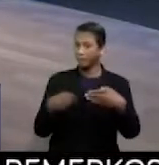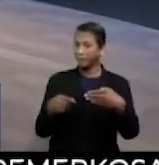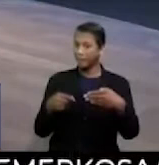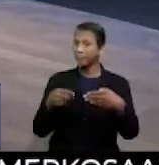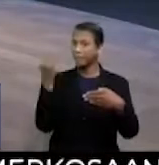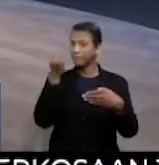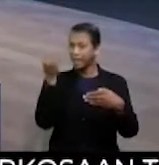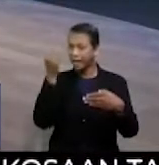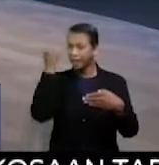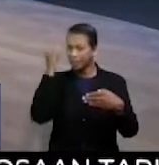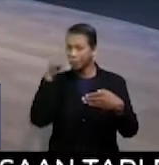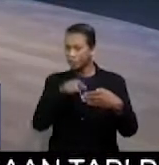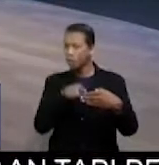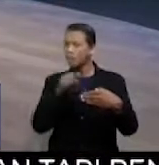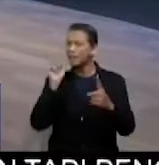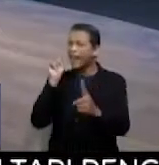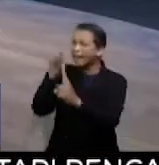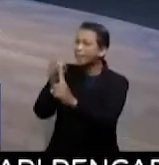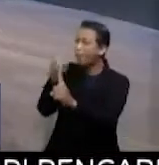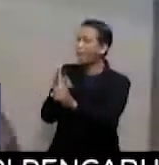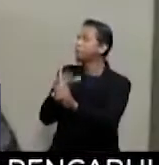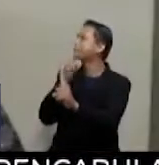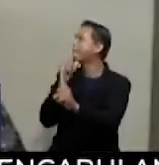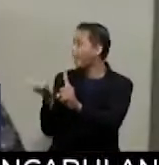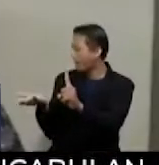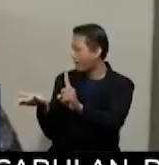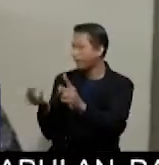dari program-program tersebut? Ya, jadi